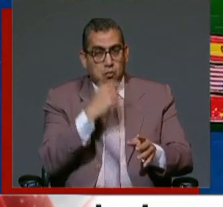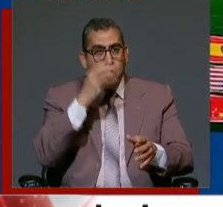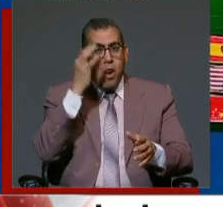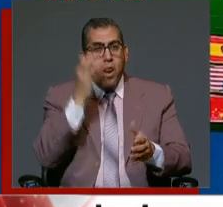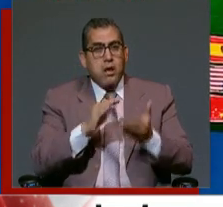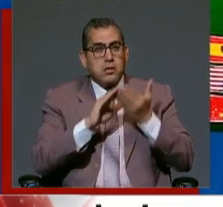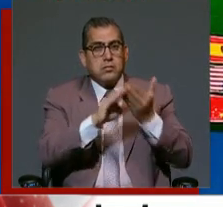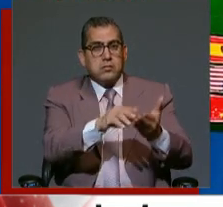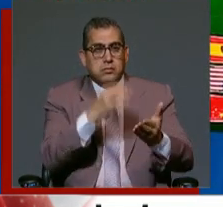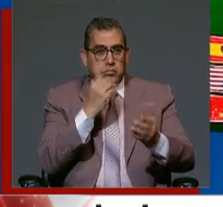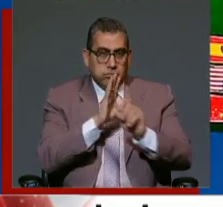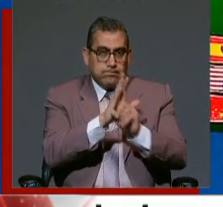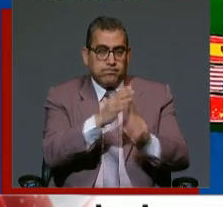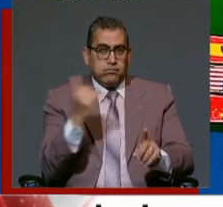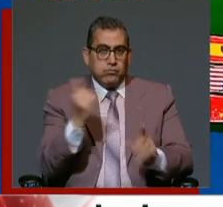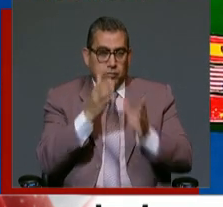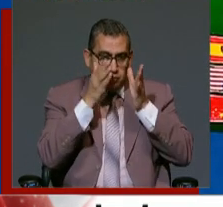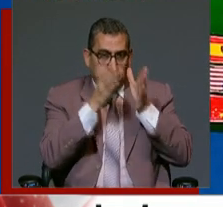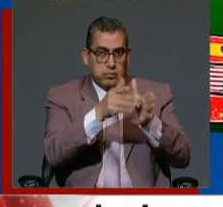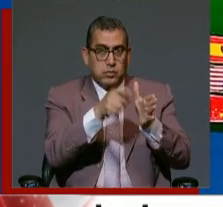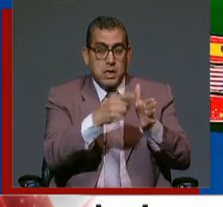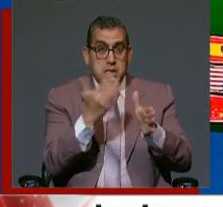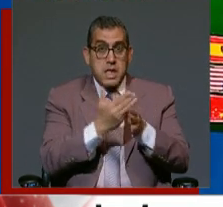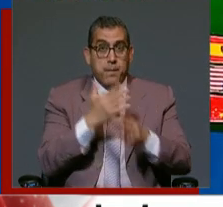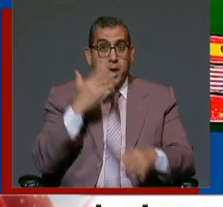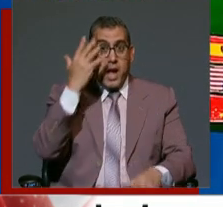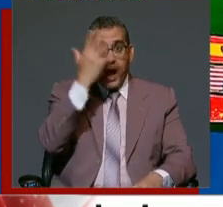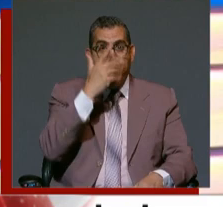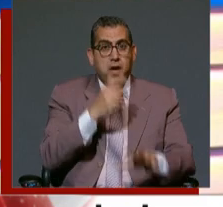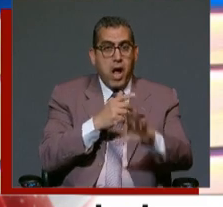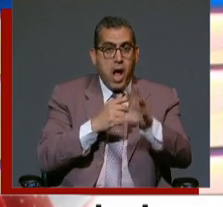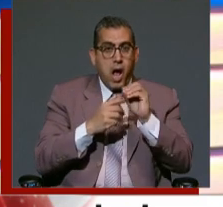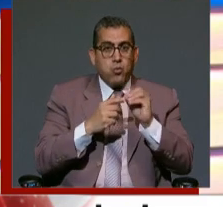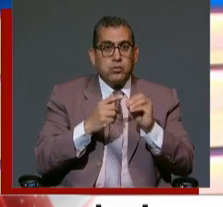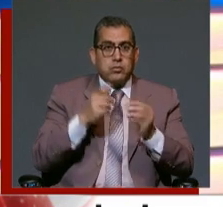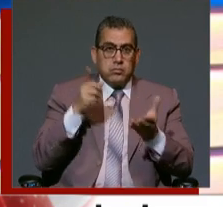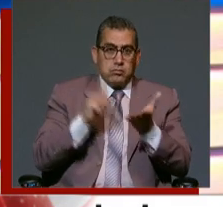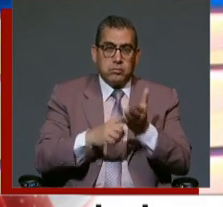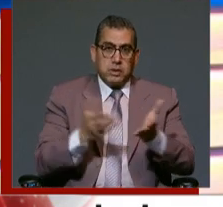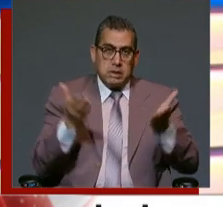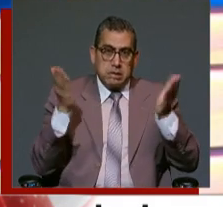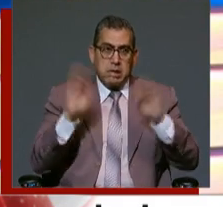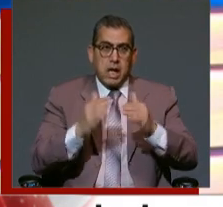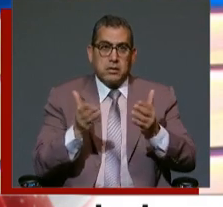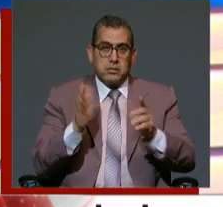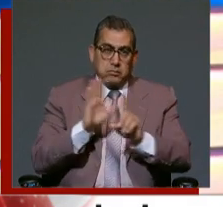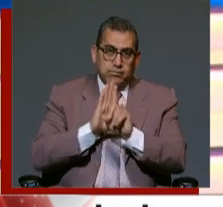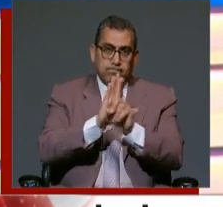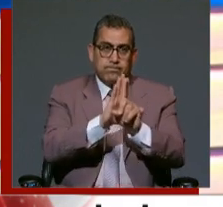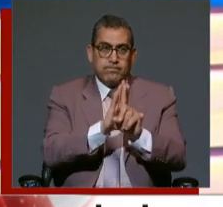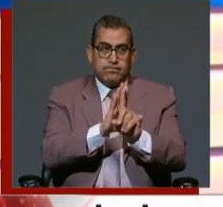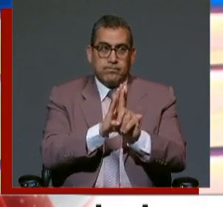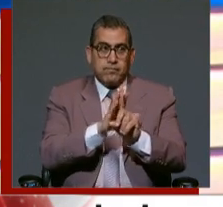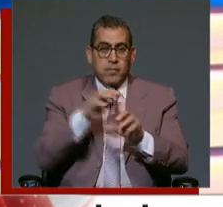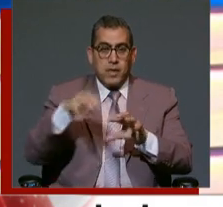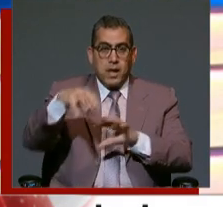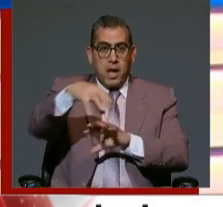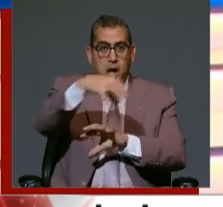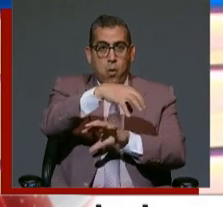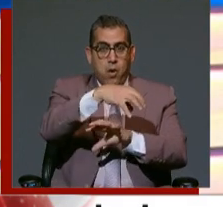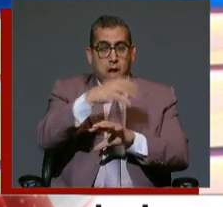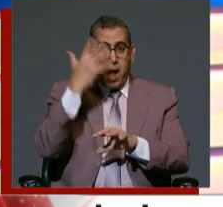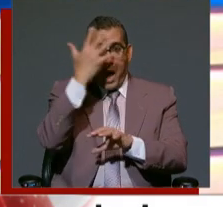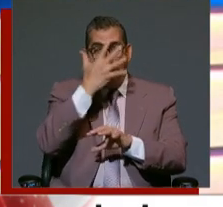الخصوصية الإفريقية بالاحتياج الإفريقي لمزيد من الدعم، هذه الدول الإفريقية التي